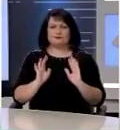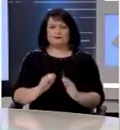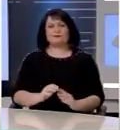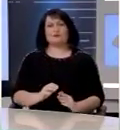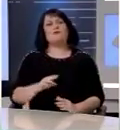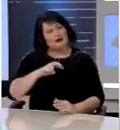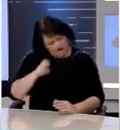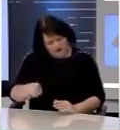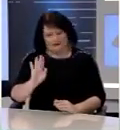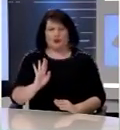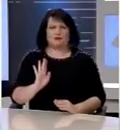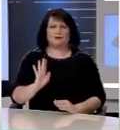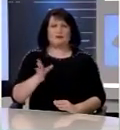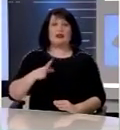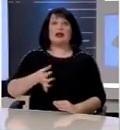Κατεβαίνω από το βήμα.